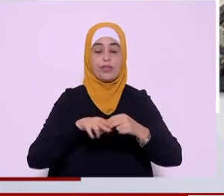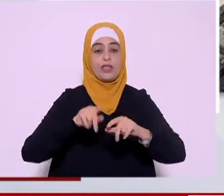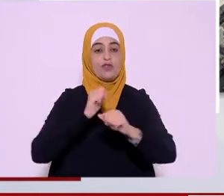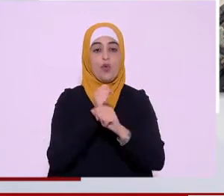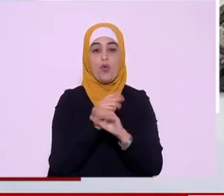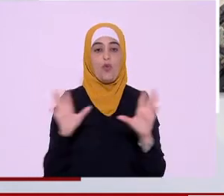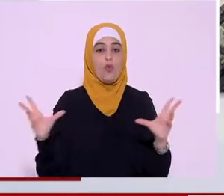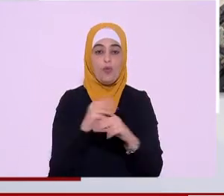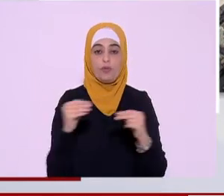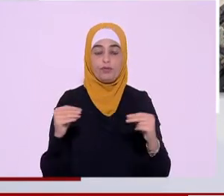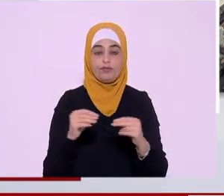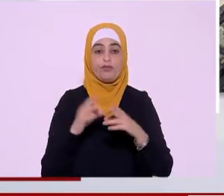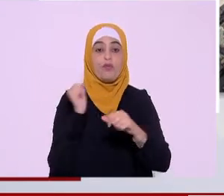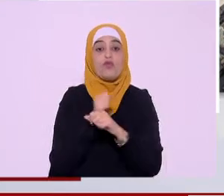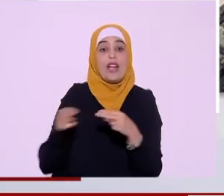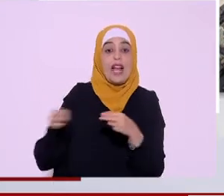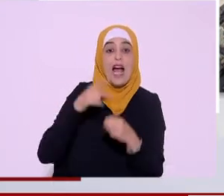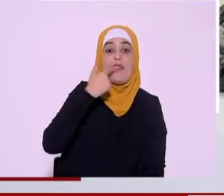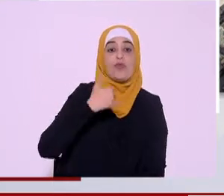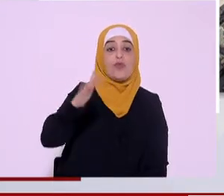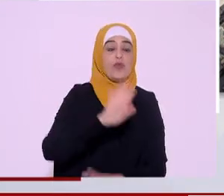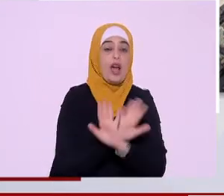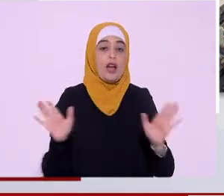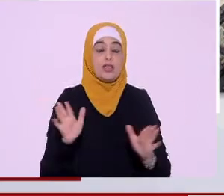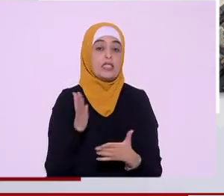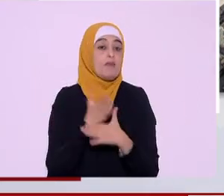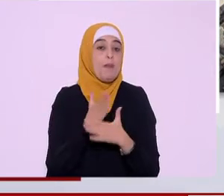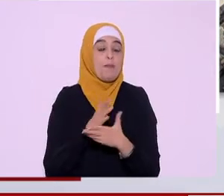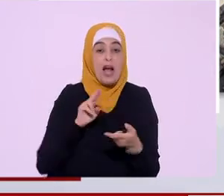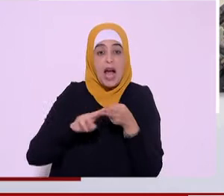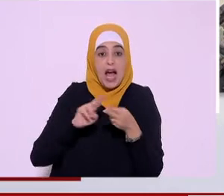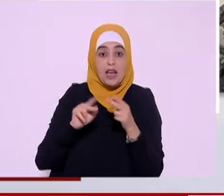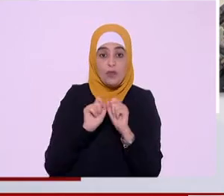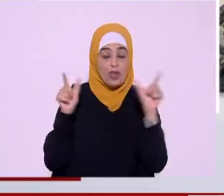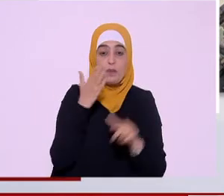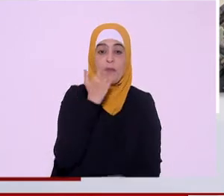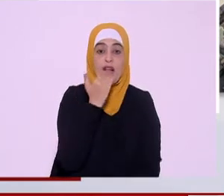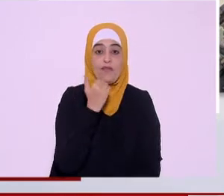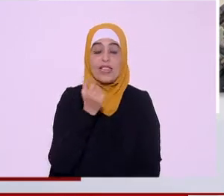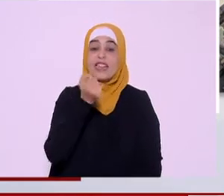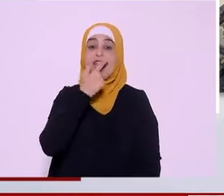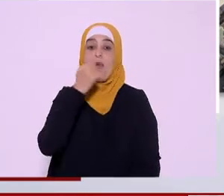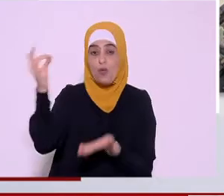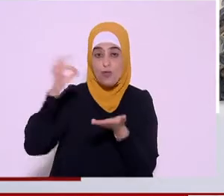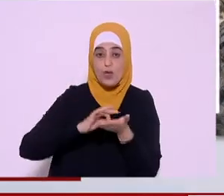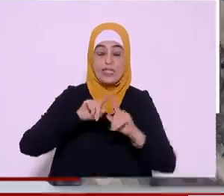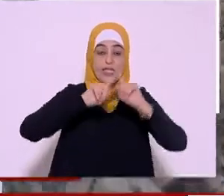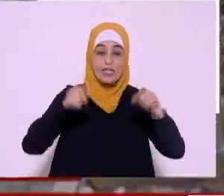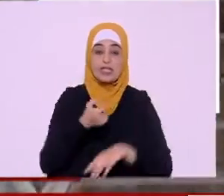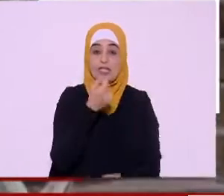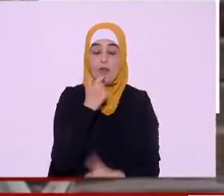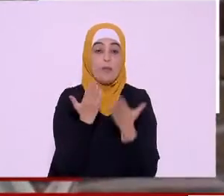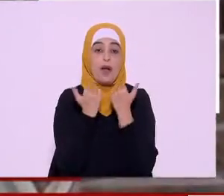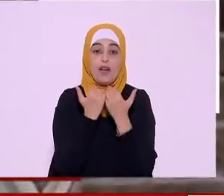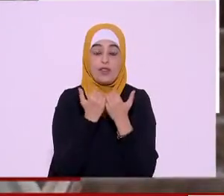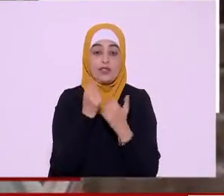أبوابها، وفي ظل عدم وجود أفق حتى هذه اللحظة لتسليم الأدوية للصيدليات، وترك الصيدلي في مهب